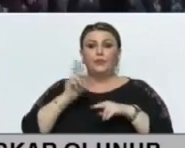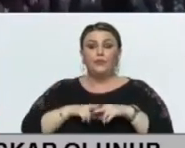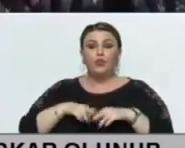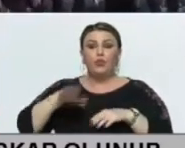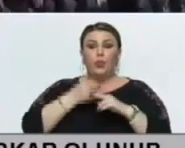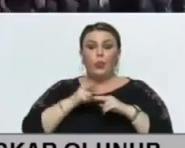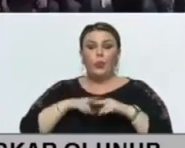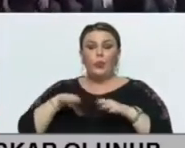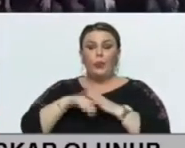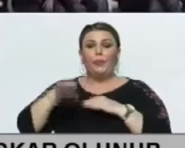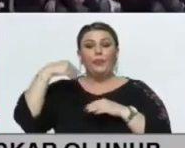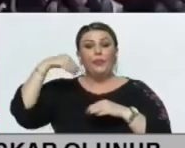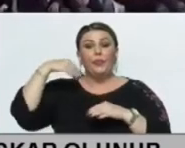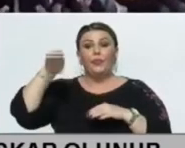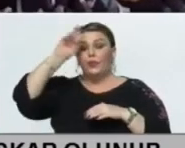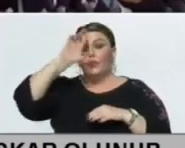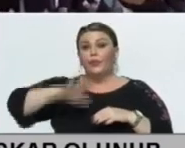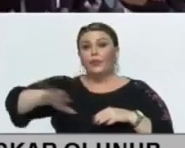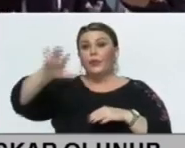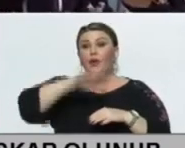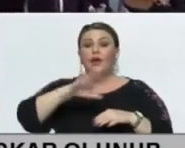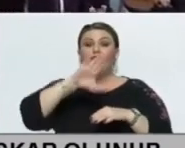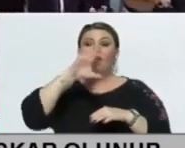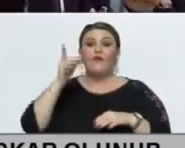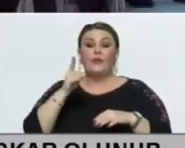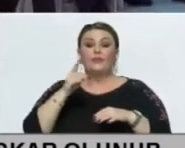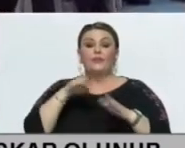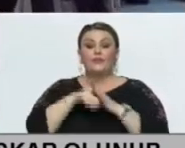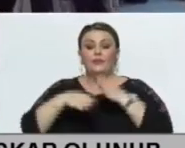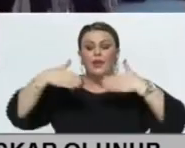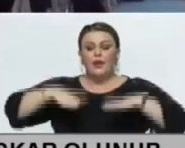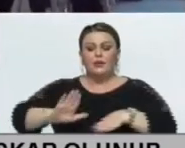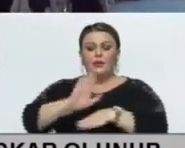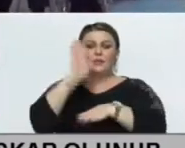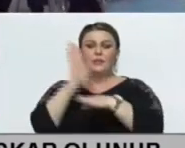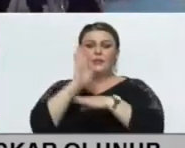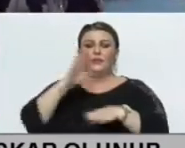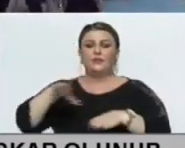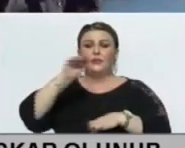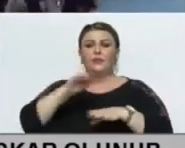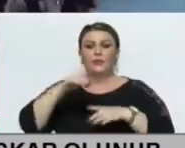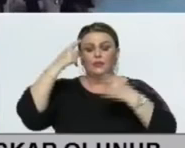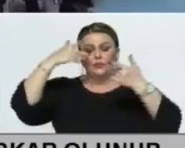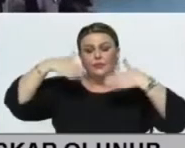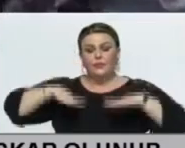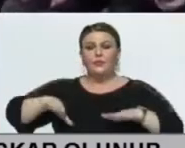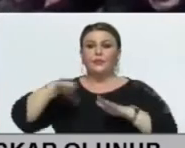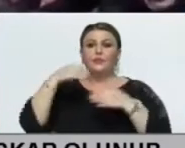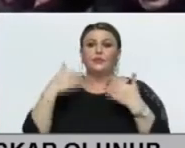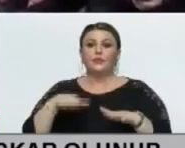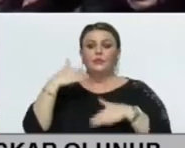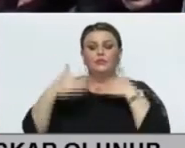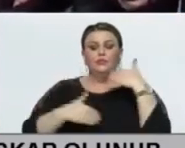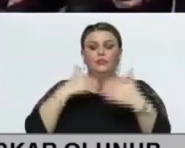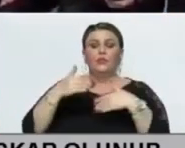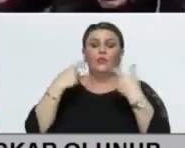de artık Türkiye hükümeti müəyyən qəti qərarlar icra etməkdədir ve addımlar atır. Ve